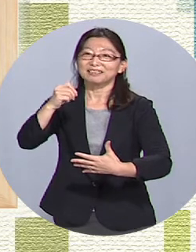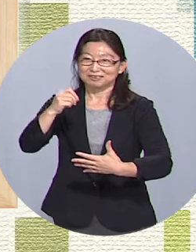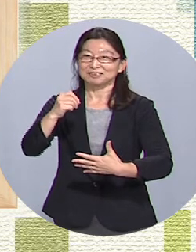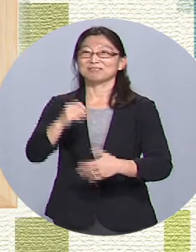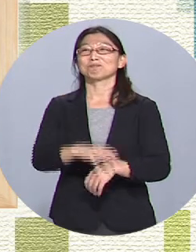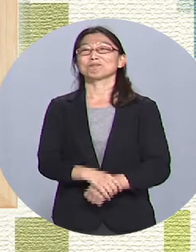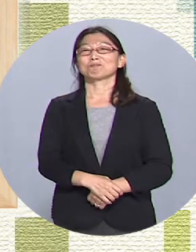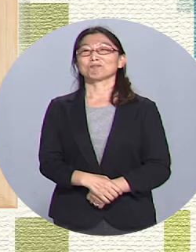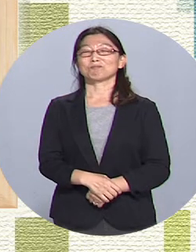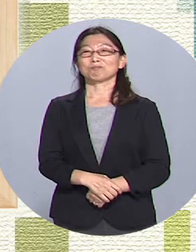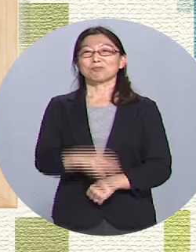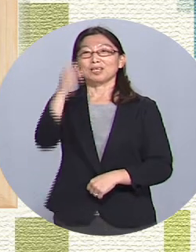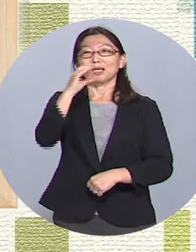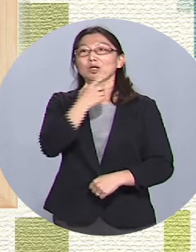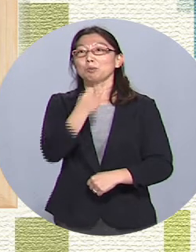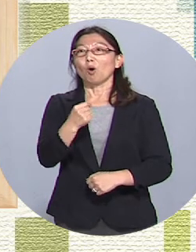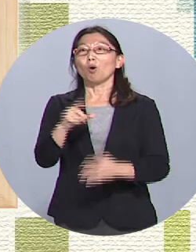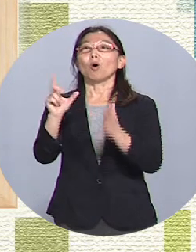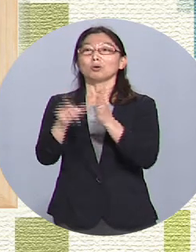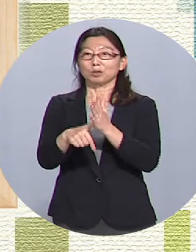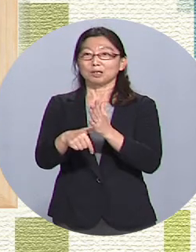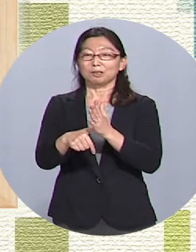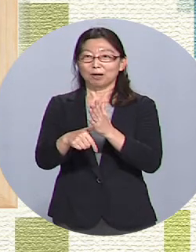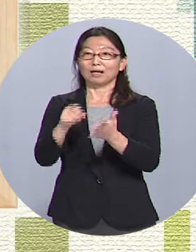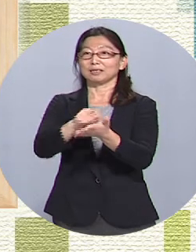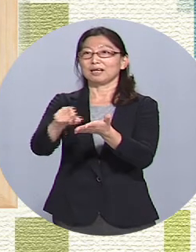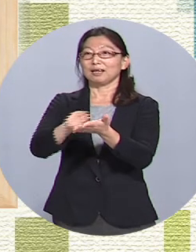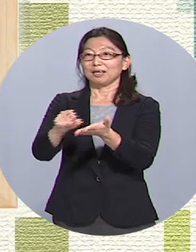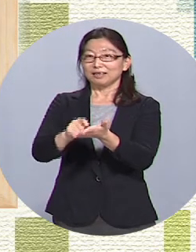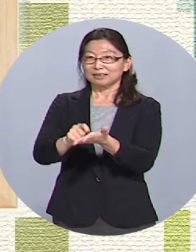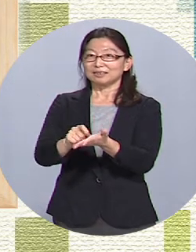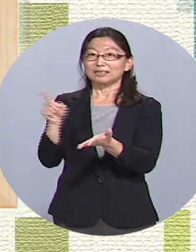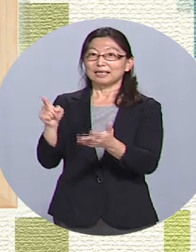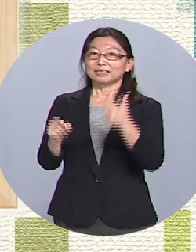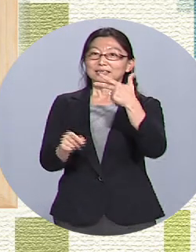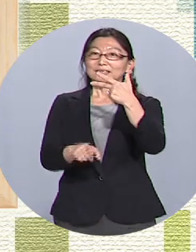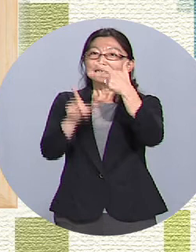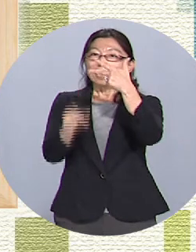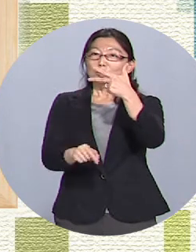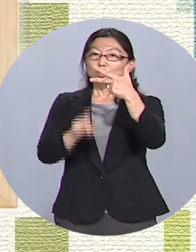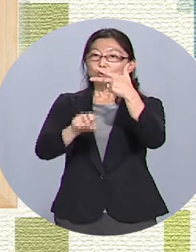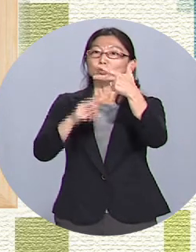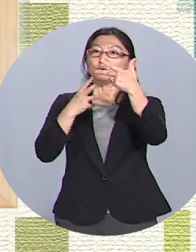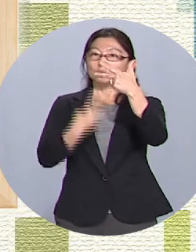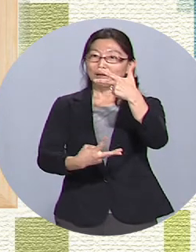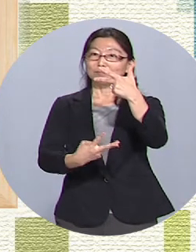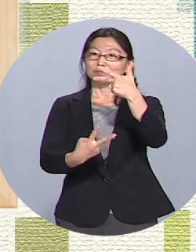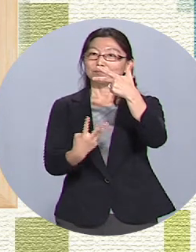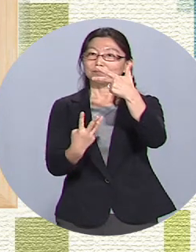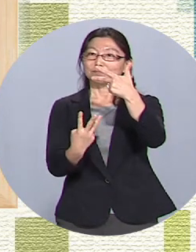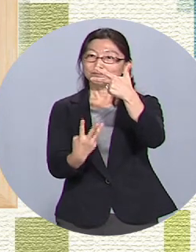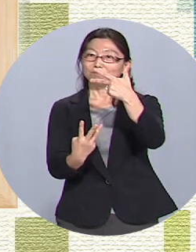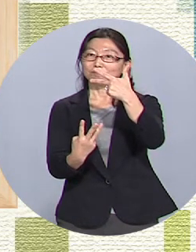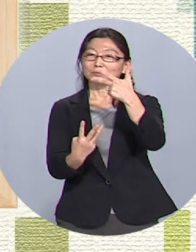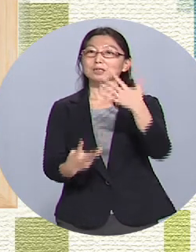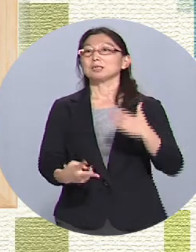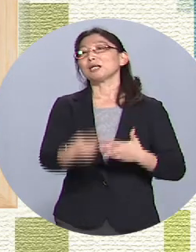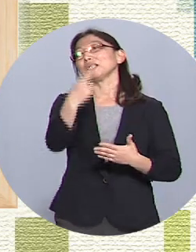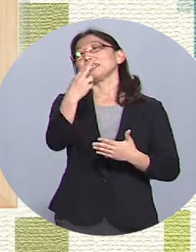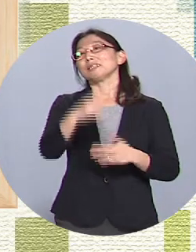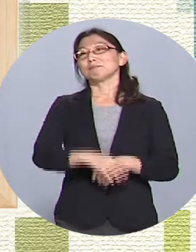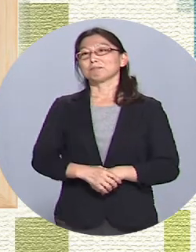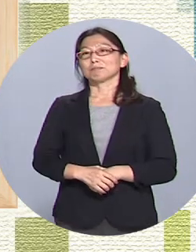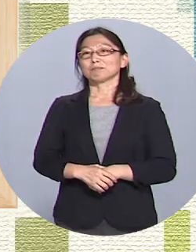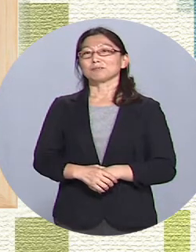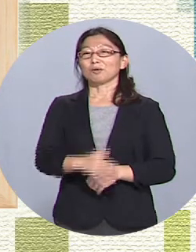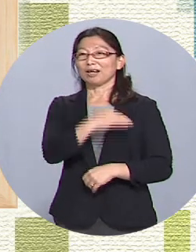ください。 見学のご希望の方、必要事項を記入の上7月13日金曜日までにご応募ください。